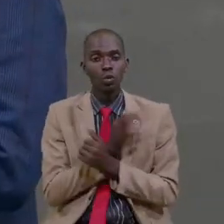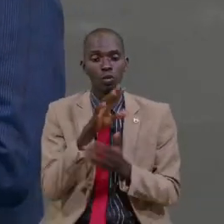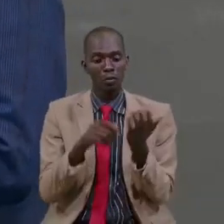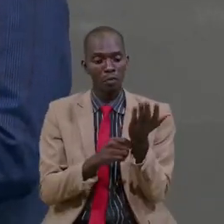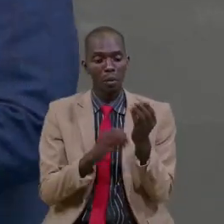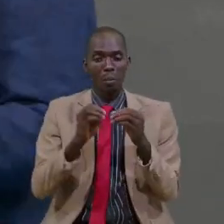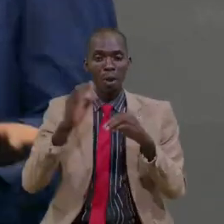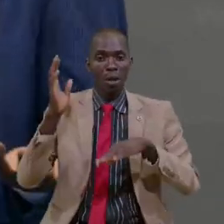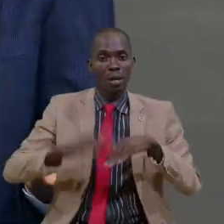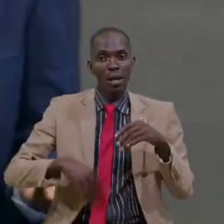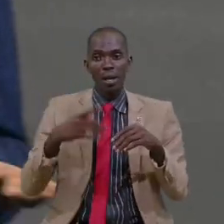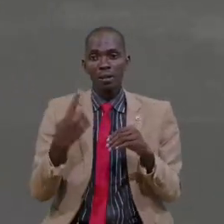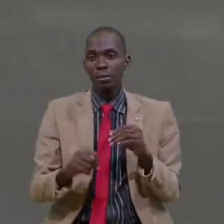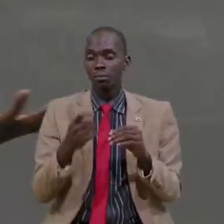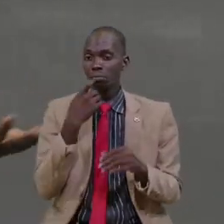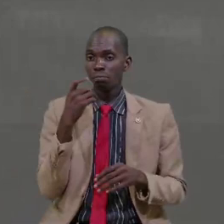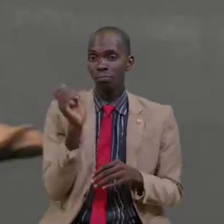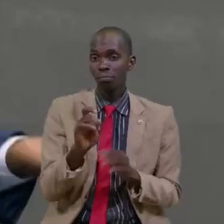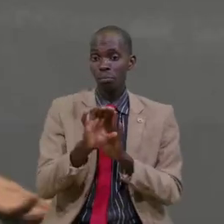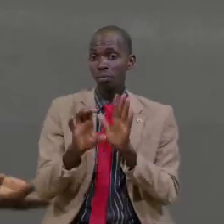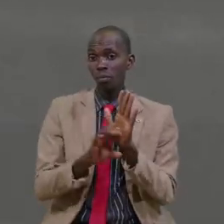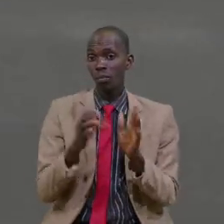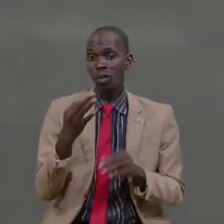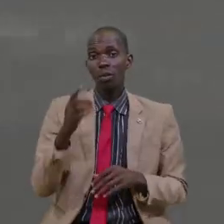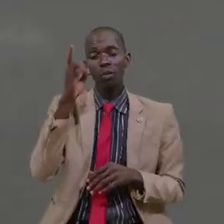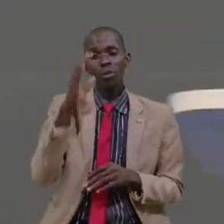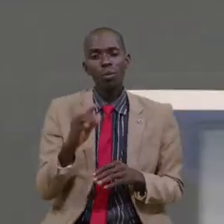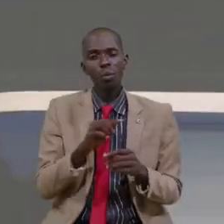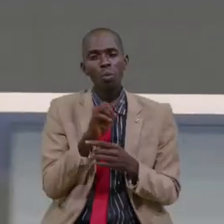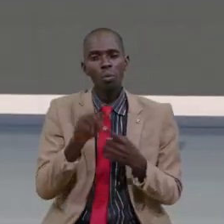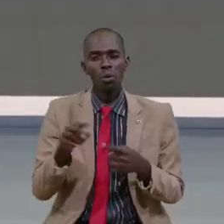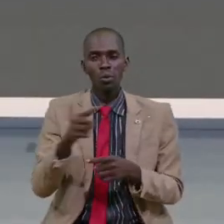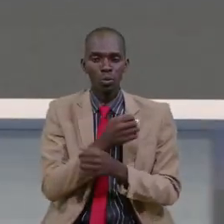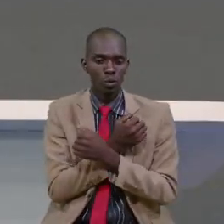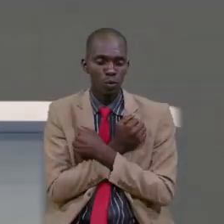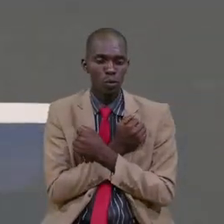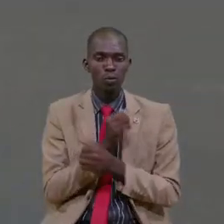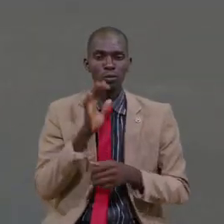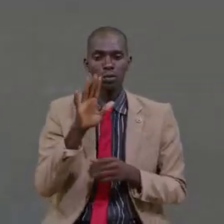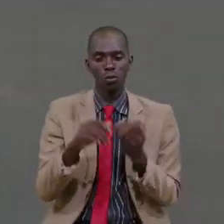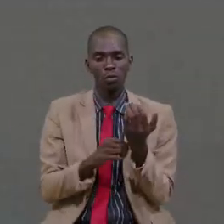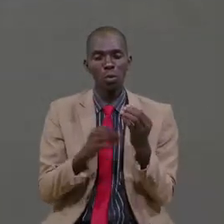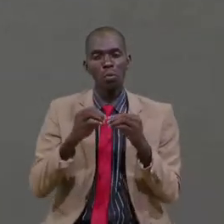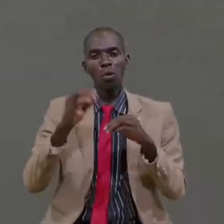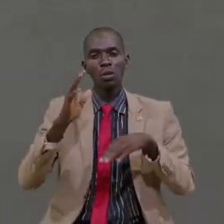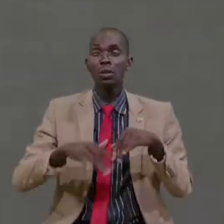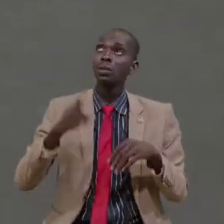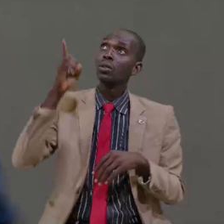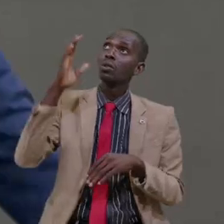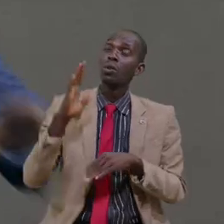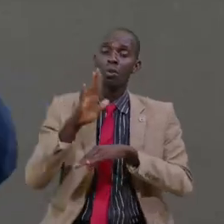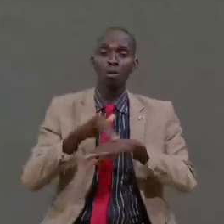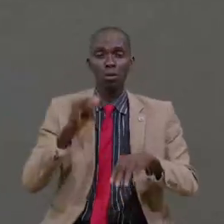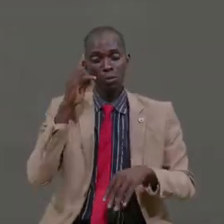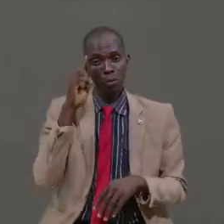ta chair plus que les commandements de Dieu, quand tu aimes ta chair plus que l'appel de Dieu,